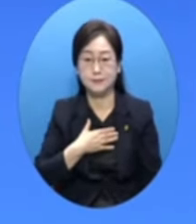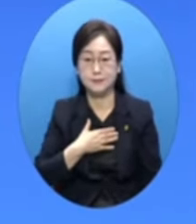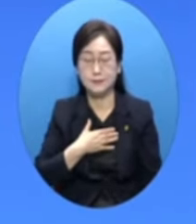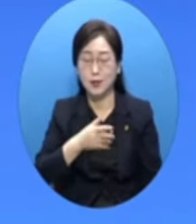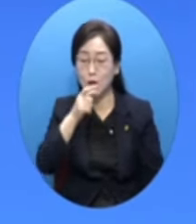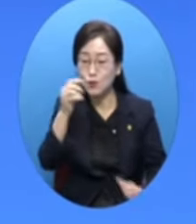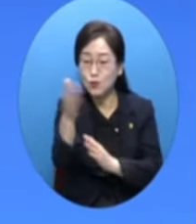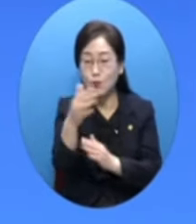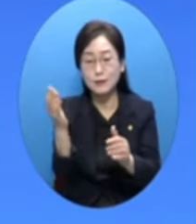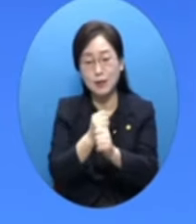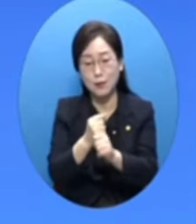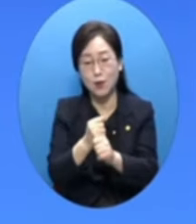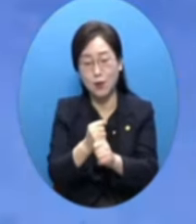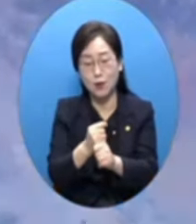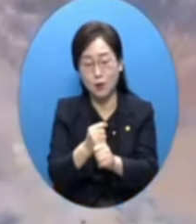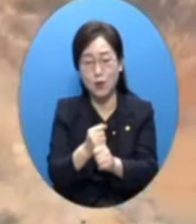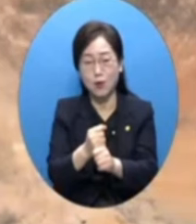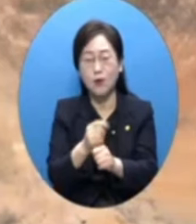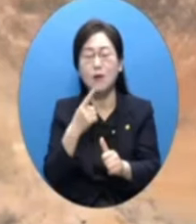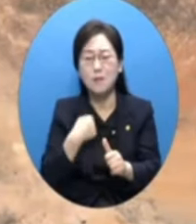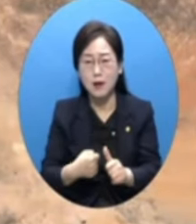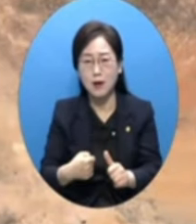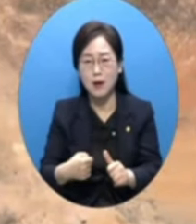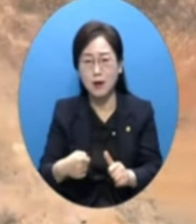물고기 잡으며 자라났던